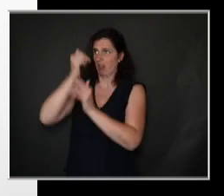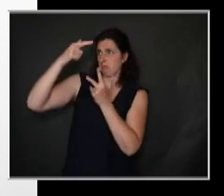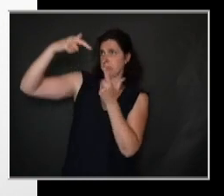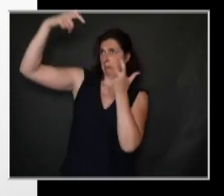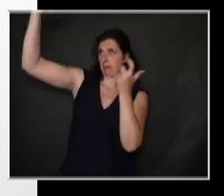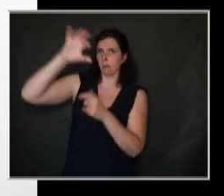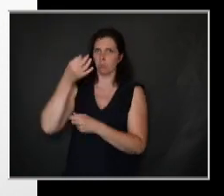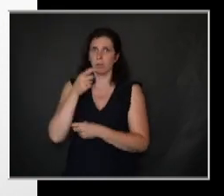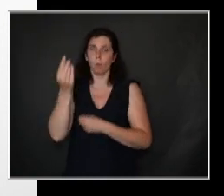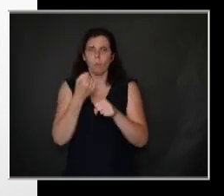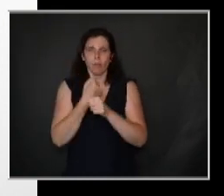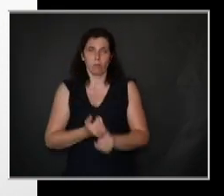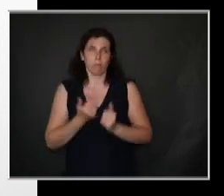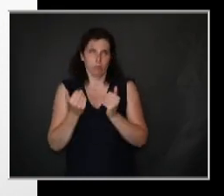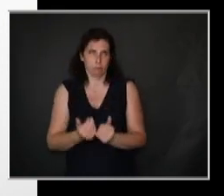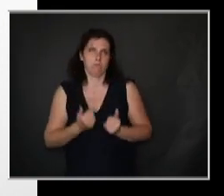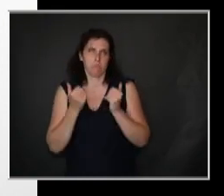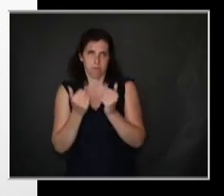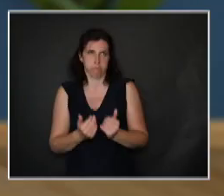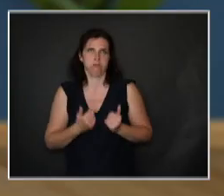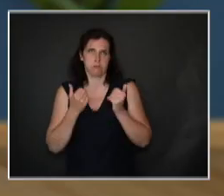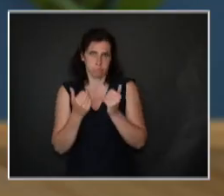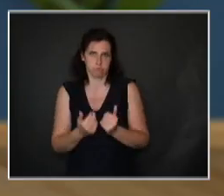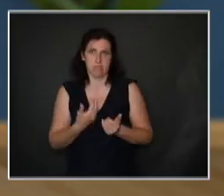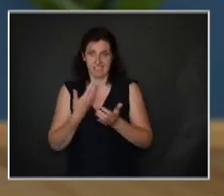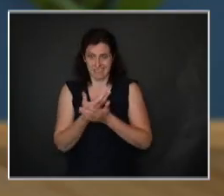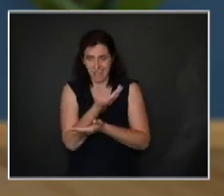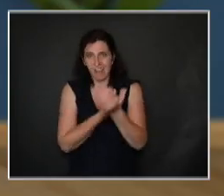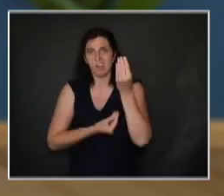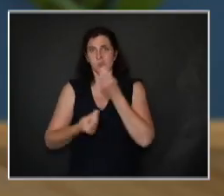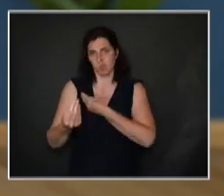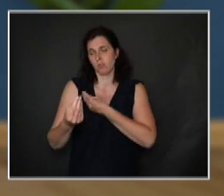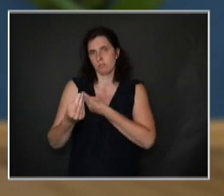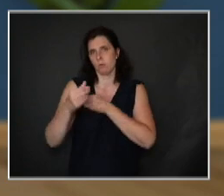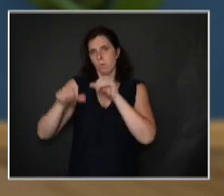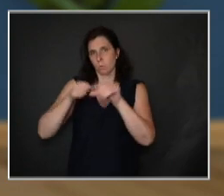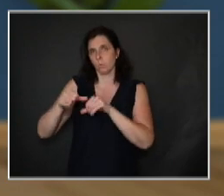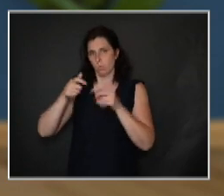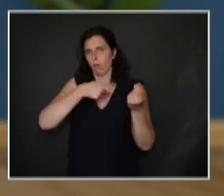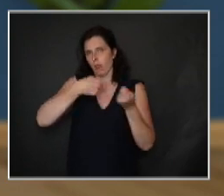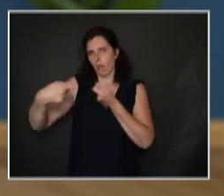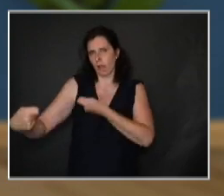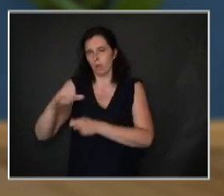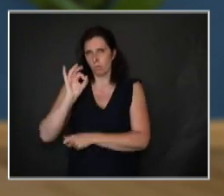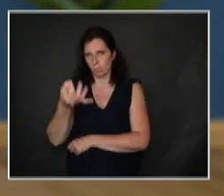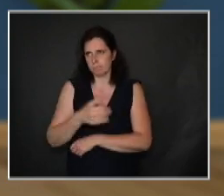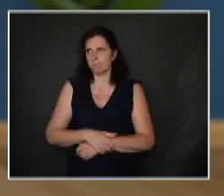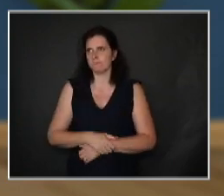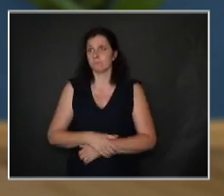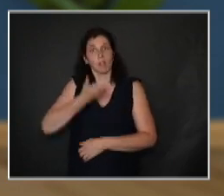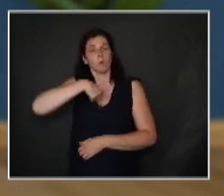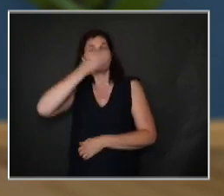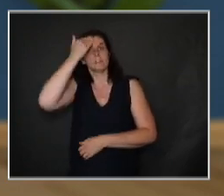aussi la monotonie du travail. Tout ça, c'est des facteurs qui sont des facteurs favorisants. Et on sait aussi